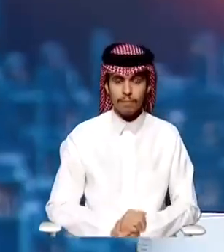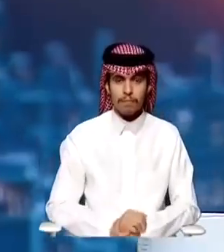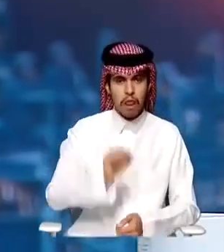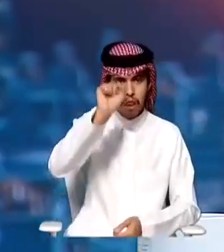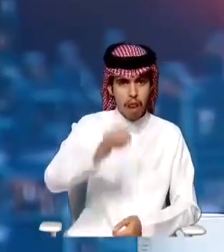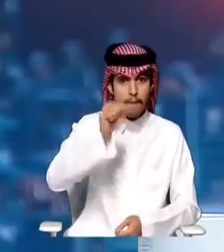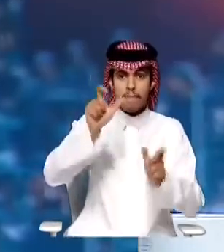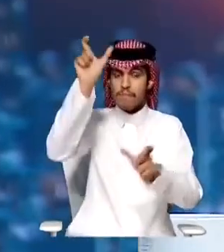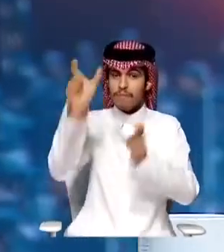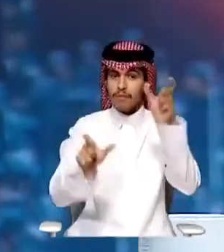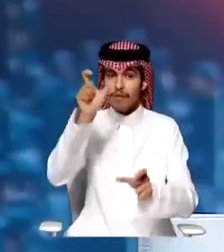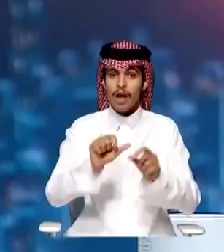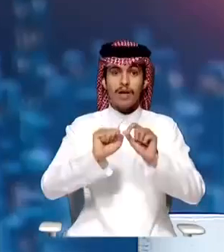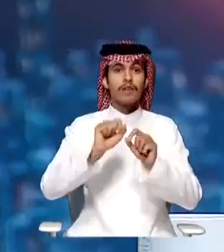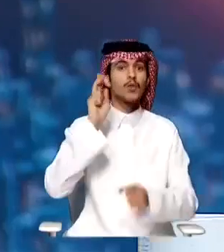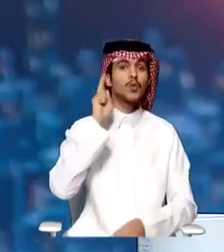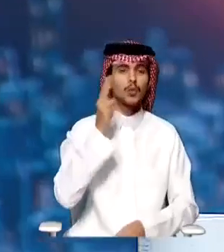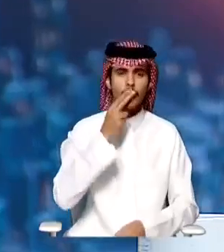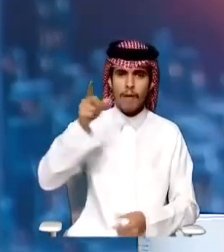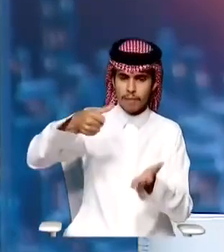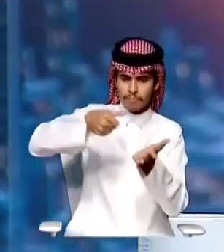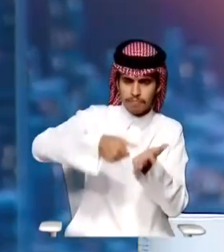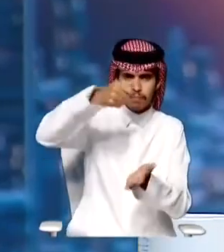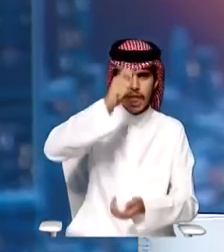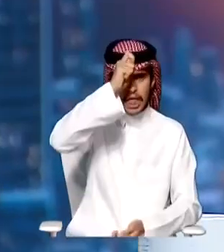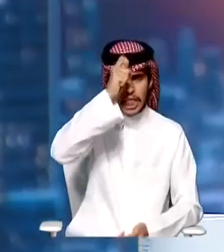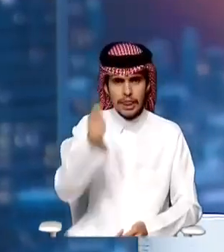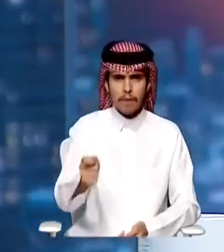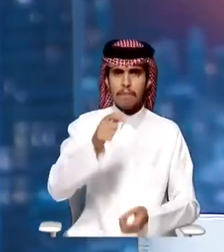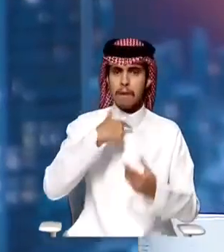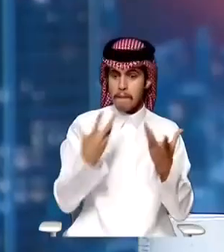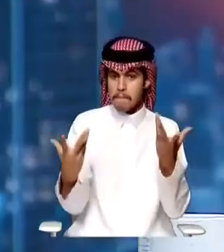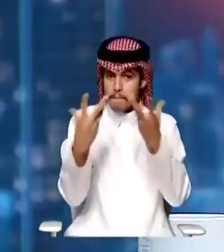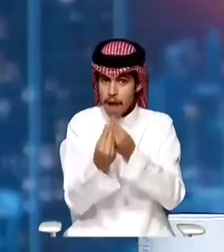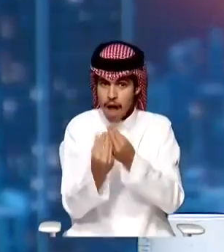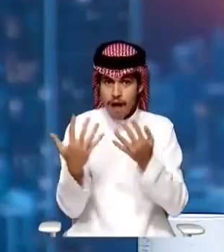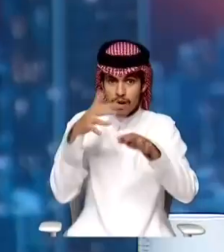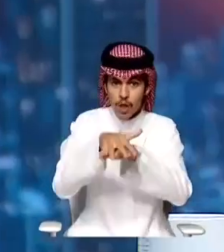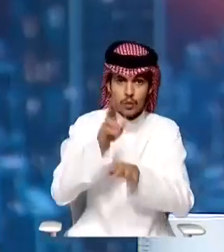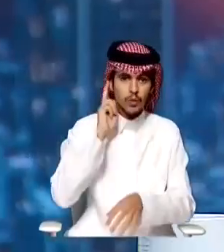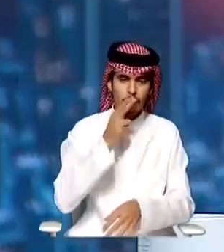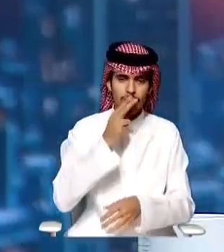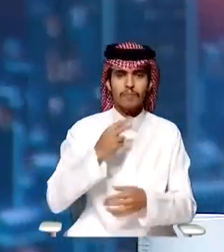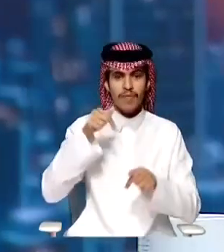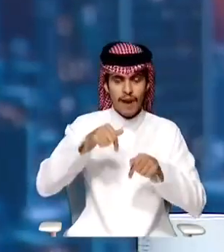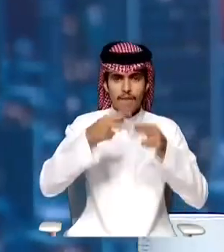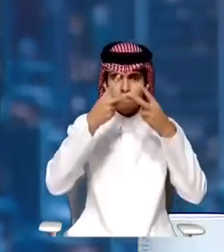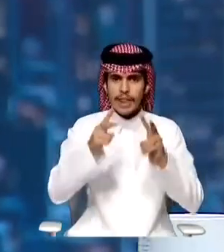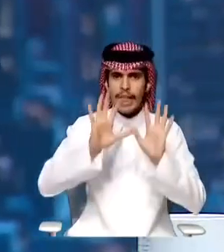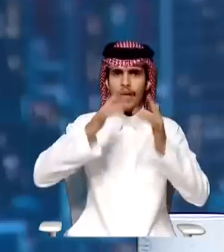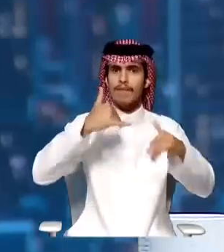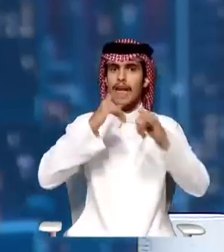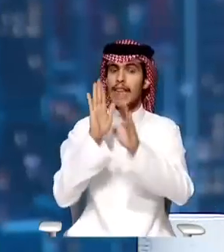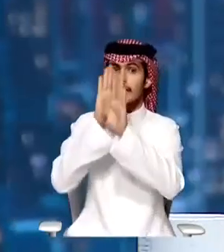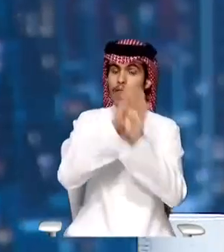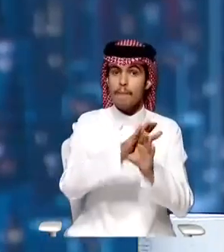الصم الذين يتركون بصمه احترام لكل من يخالطهم قبل ان نبدا الحلقه شاهد كيف تدعم وتمكن